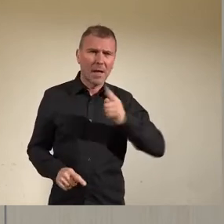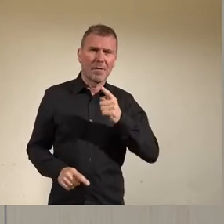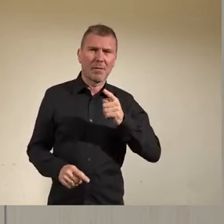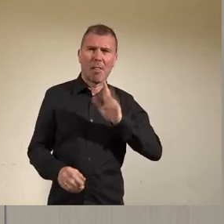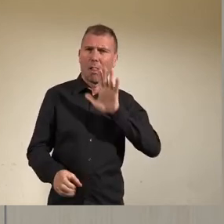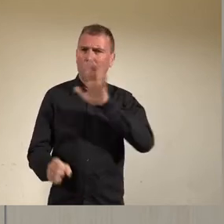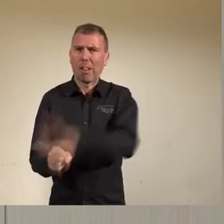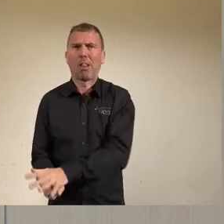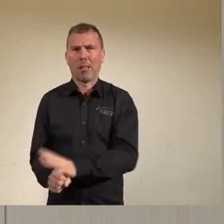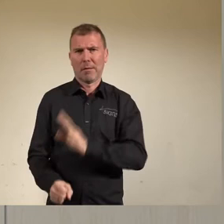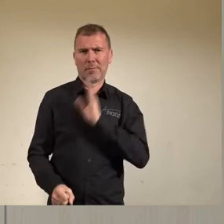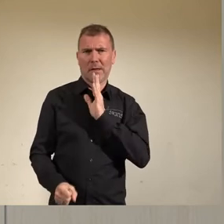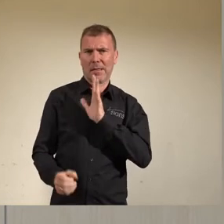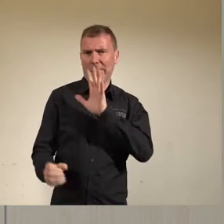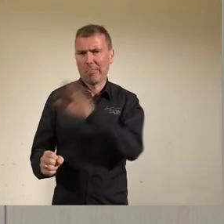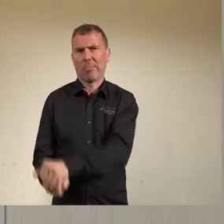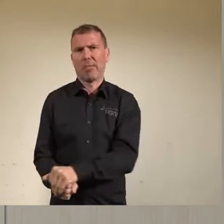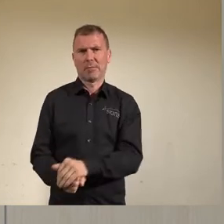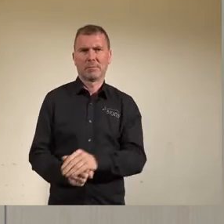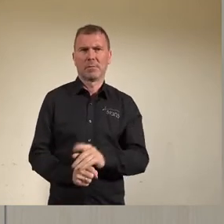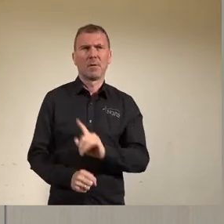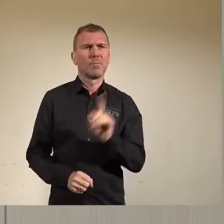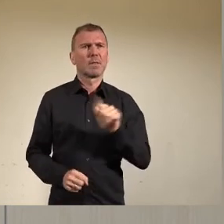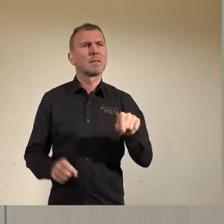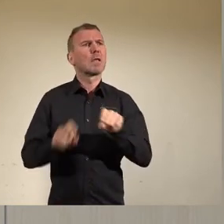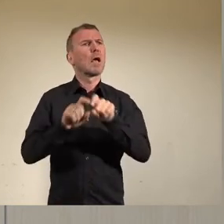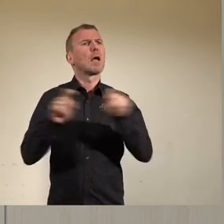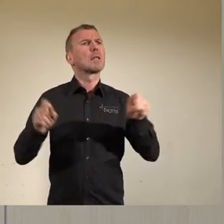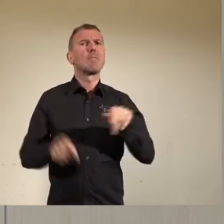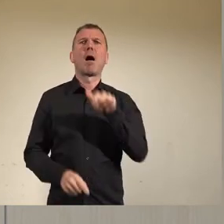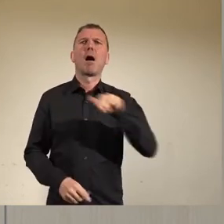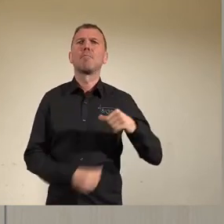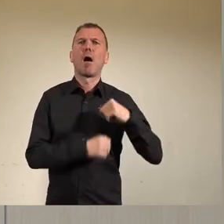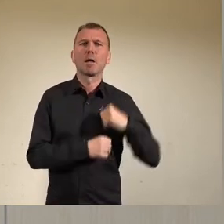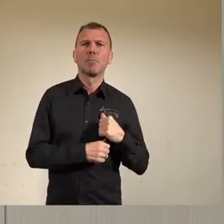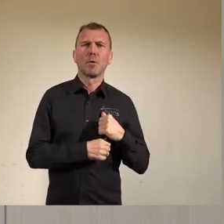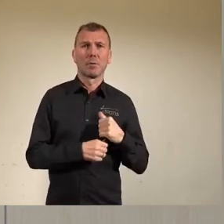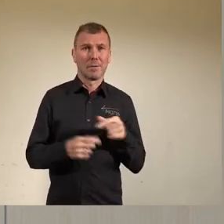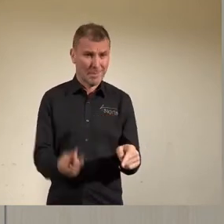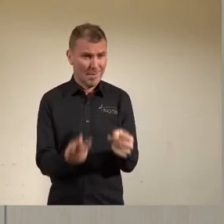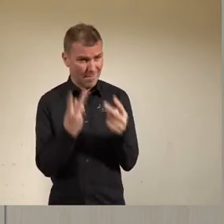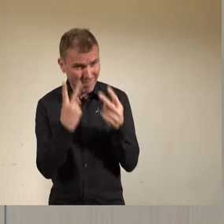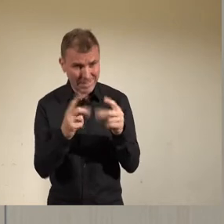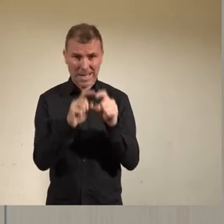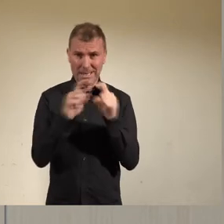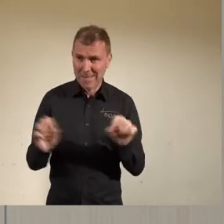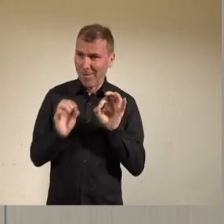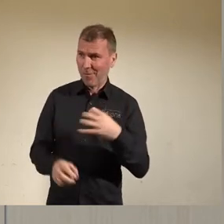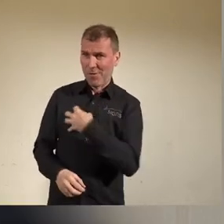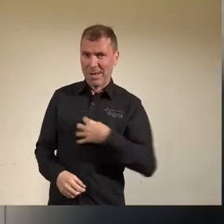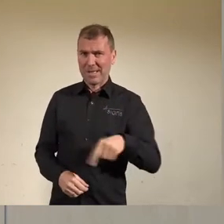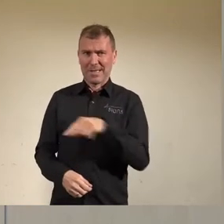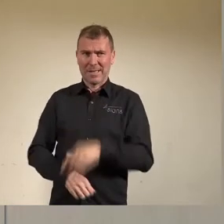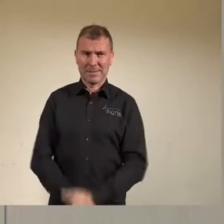wird oder so getan wird, als ob das Thema Parkgebühren über das Wohl und Weh der Dresdnerinnen und